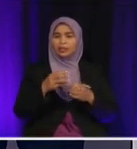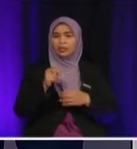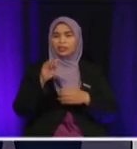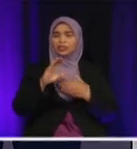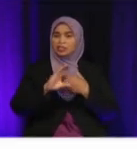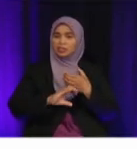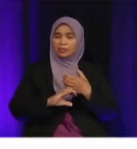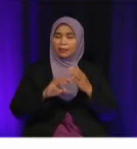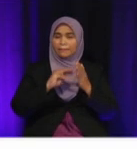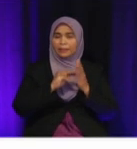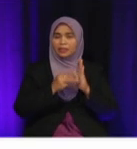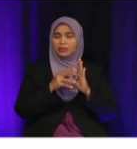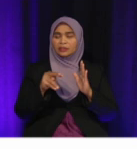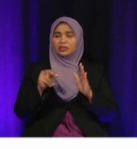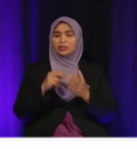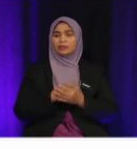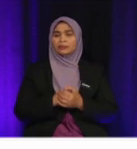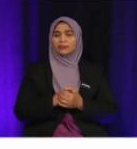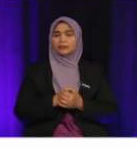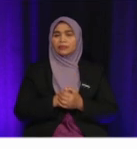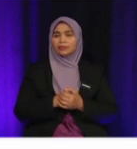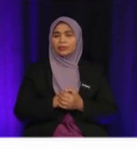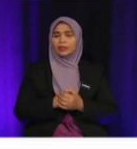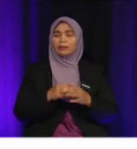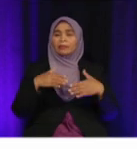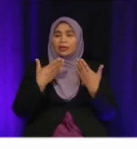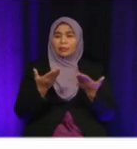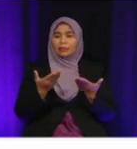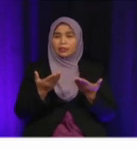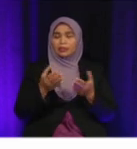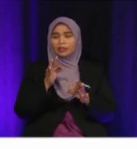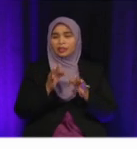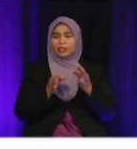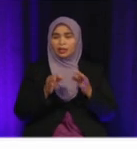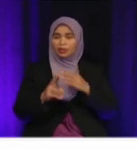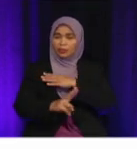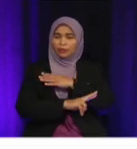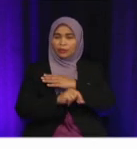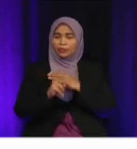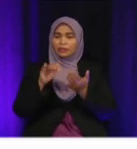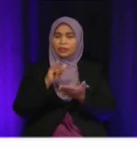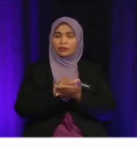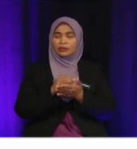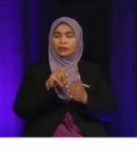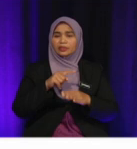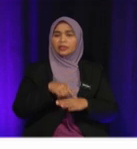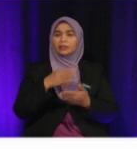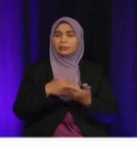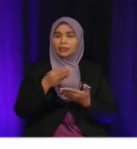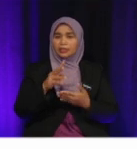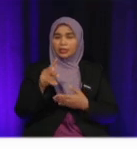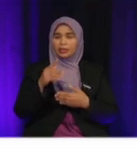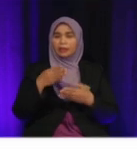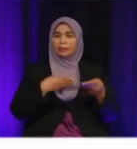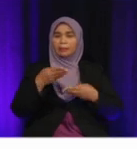ini iaitu maksudnya perbuatan yang cedera lah. Ya. Okey, macam mana? Okey, kalau hukumannya itu diberikan balasan yang sama